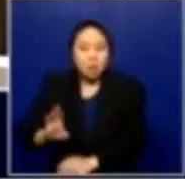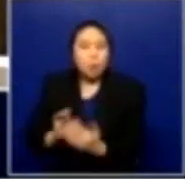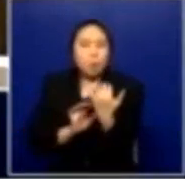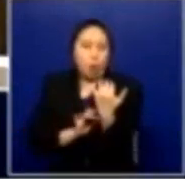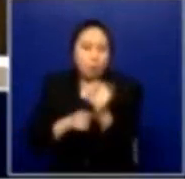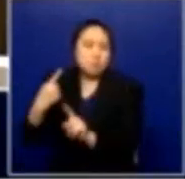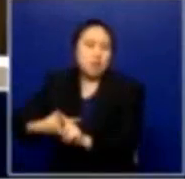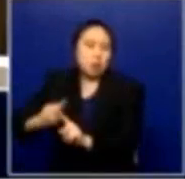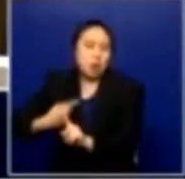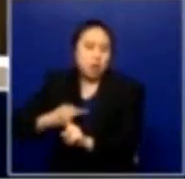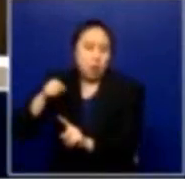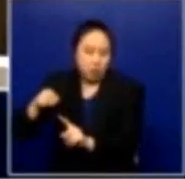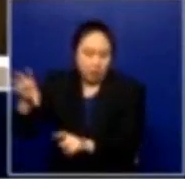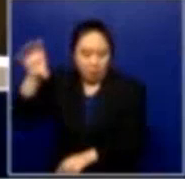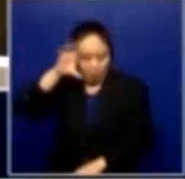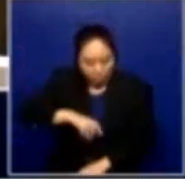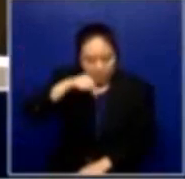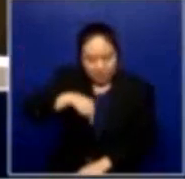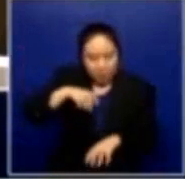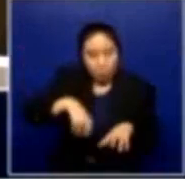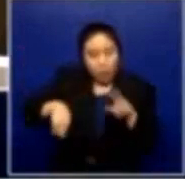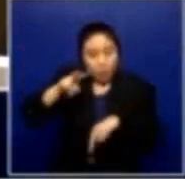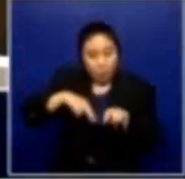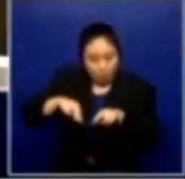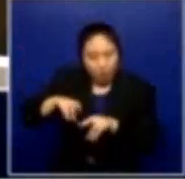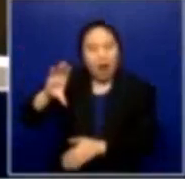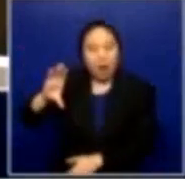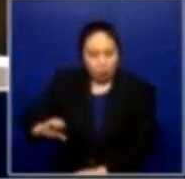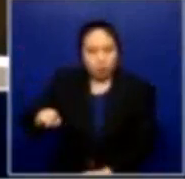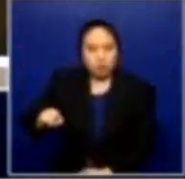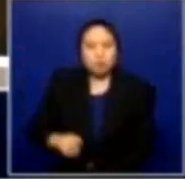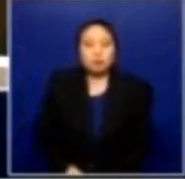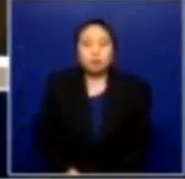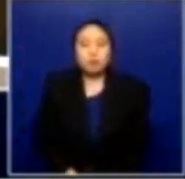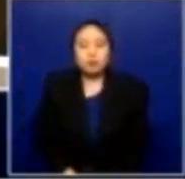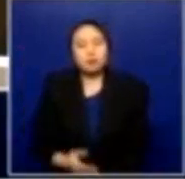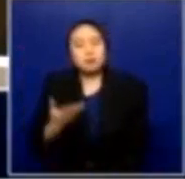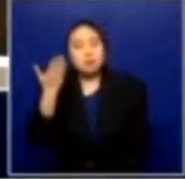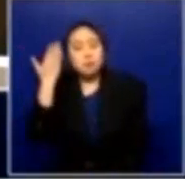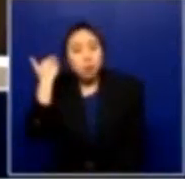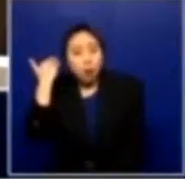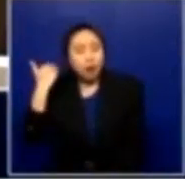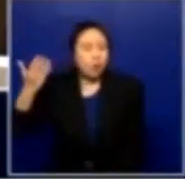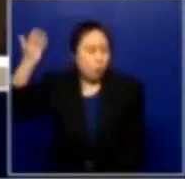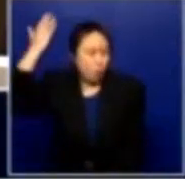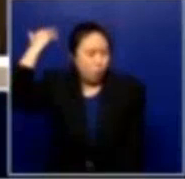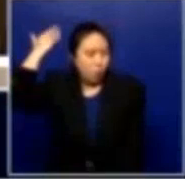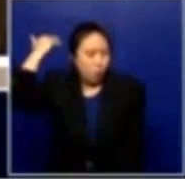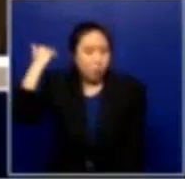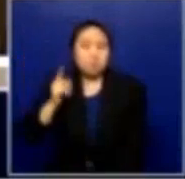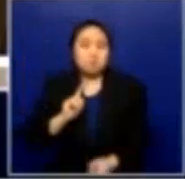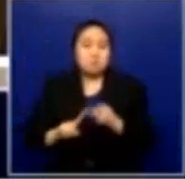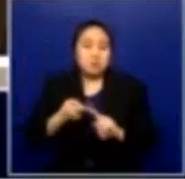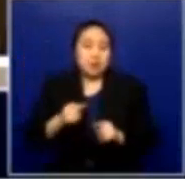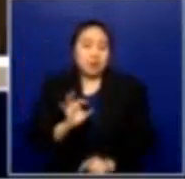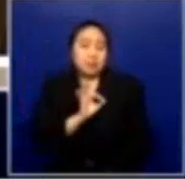เตอร์ไว้ที่กรมการปกครองท่านประธานครับเมื่อวานนี้และวันก่อนเพื่อนสมาชิก